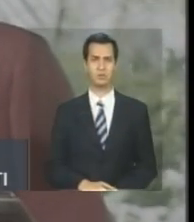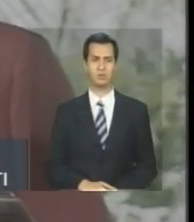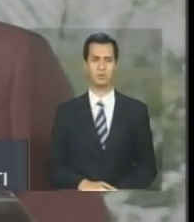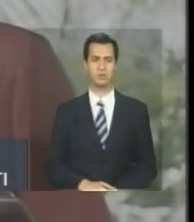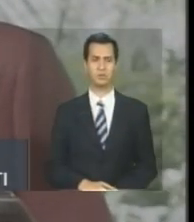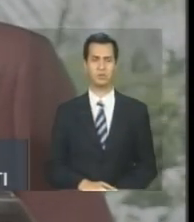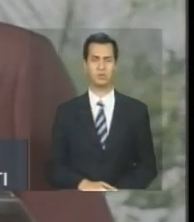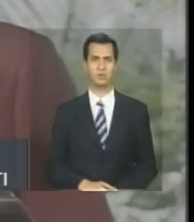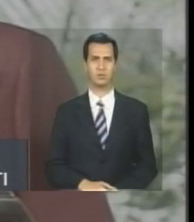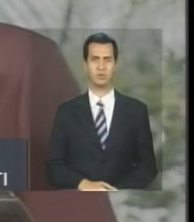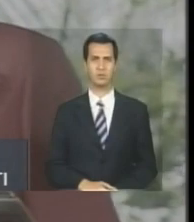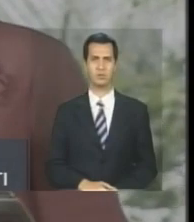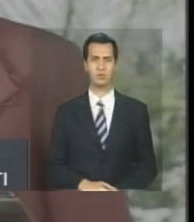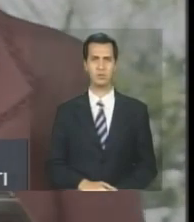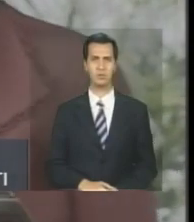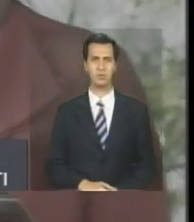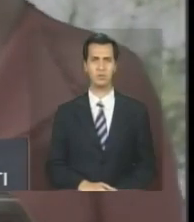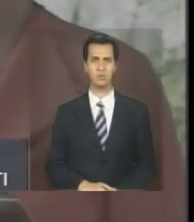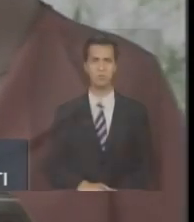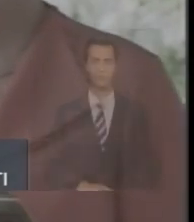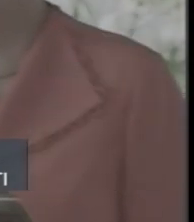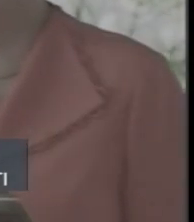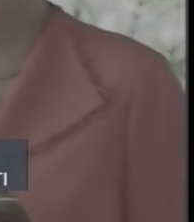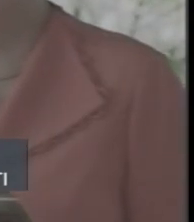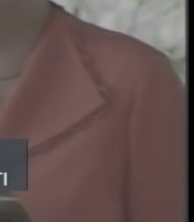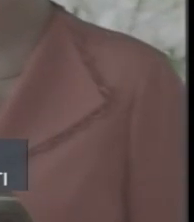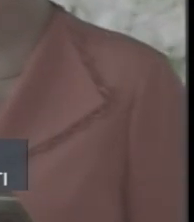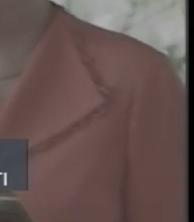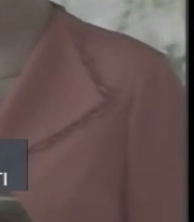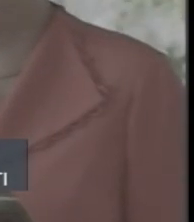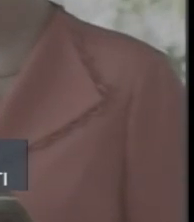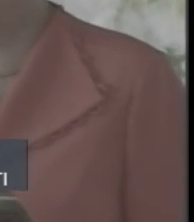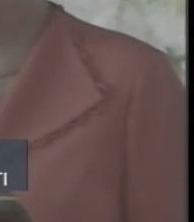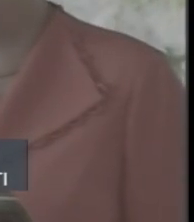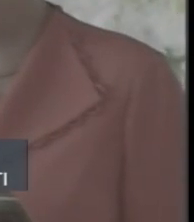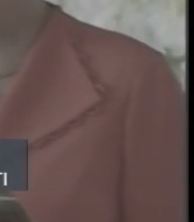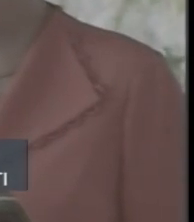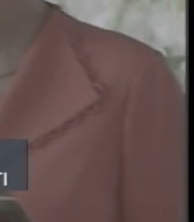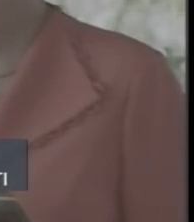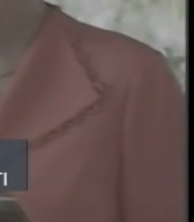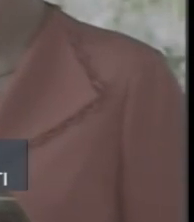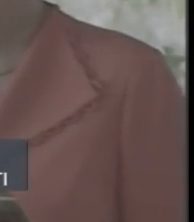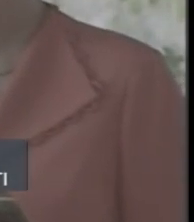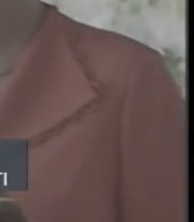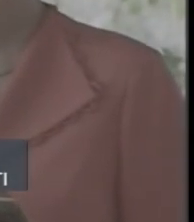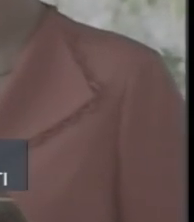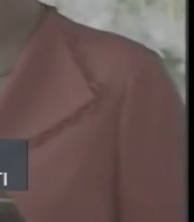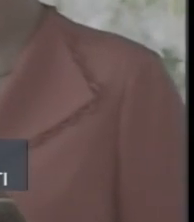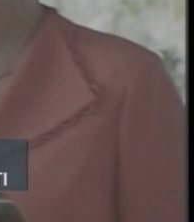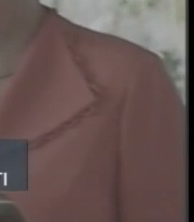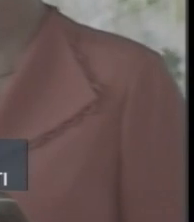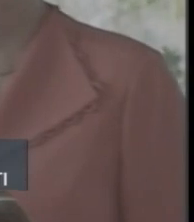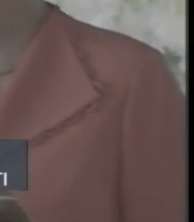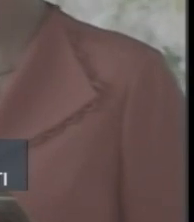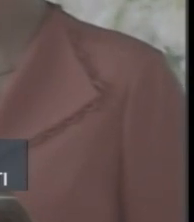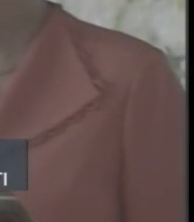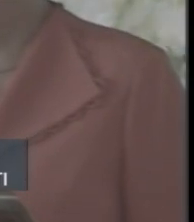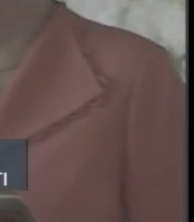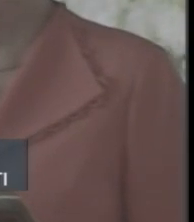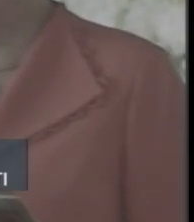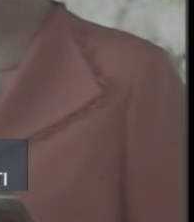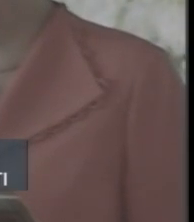À travers ces mesures, le gouvernement brésilien, sensible aux difficultés sociales, économiques et humanitaires auxquelles doit faire face